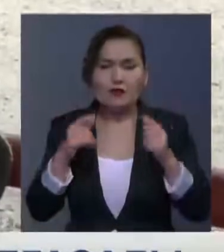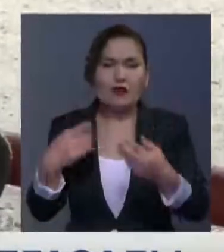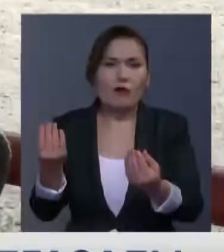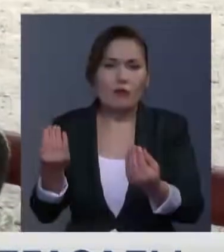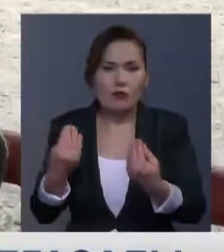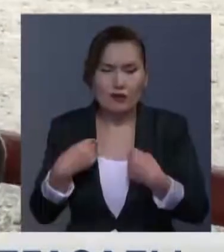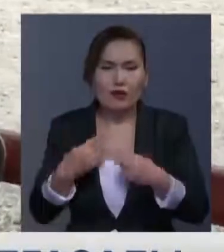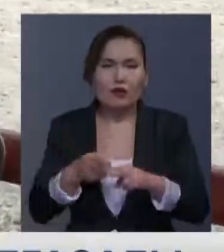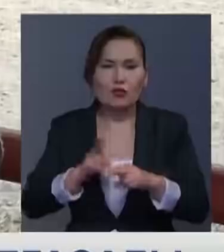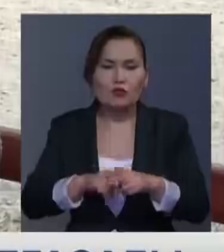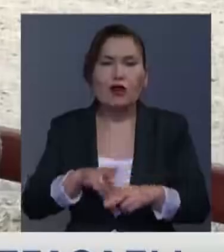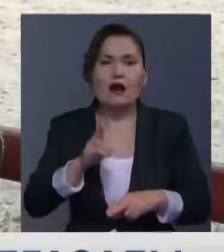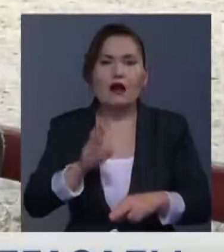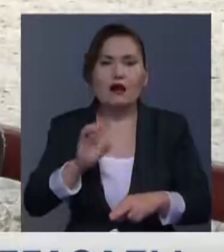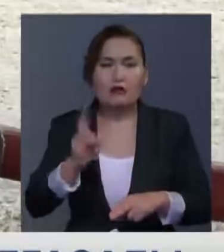да беріп тұр.